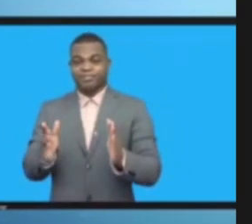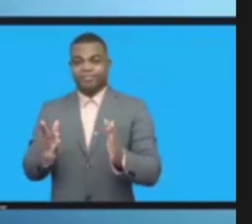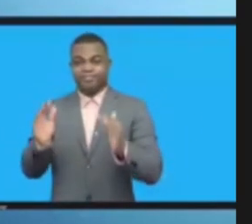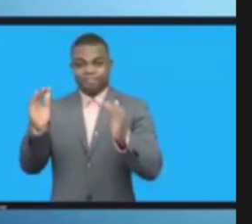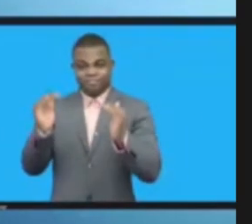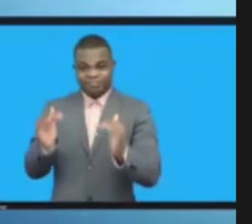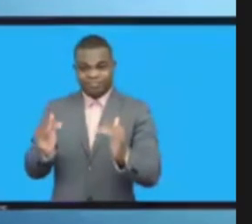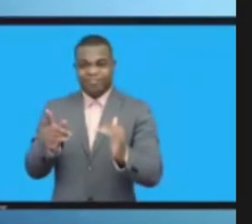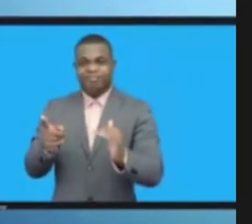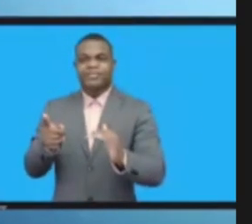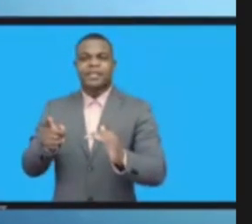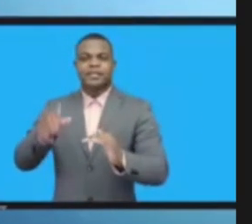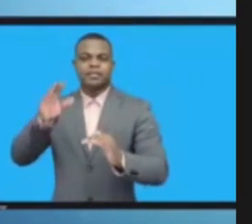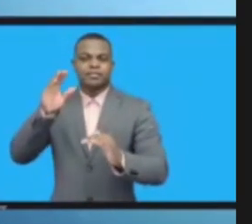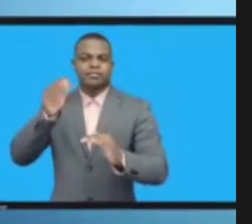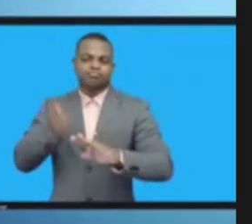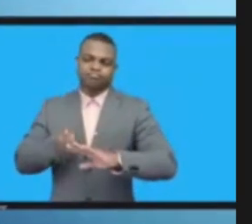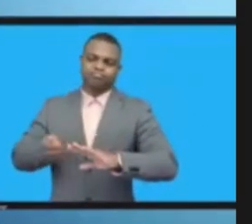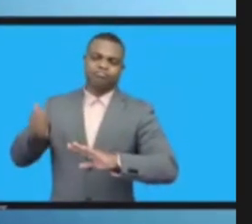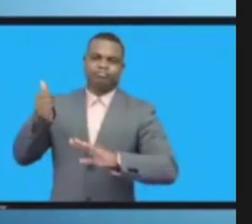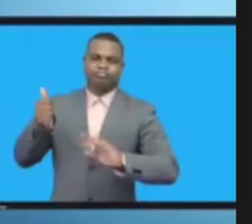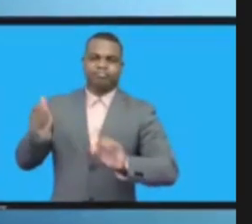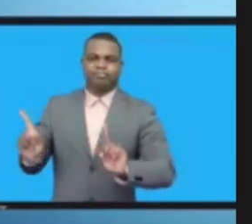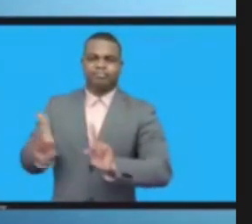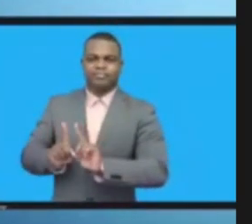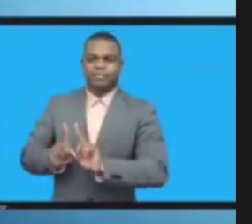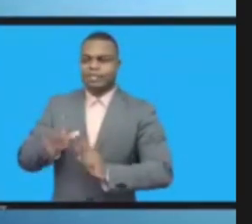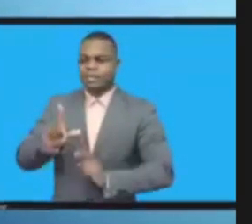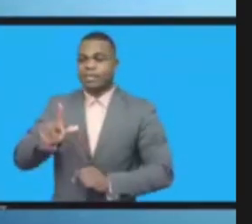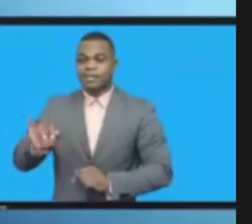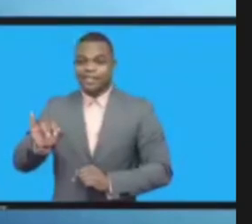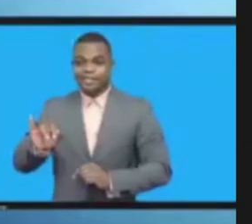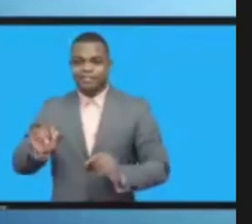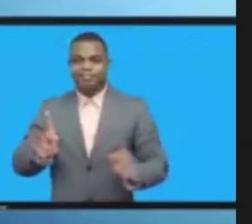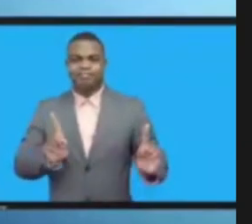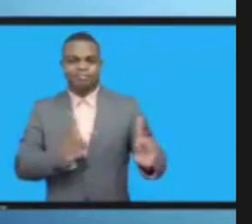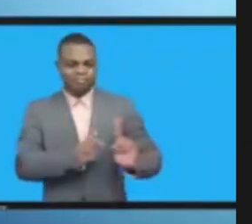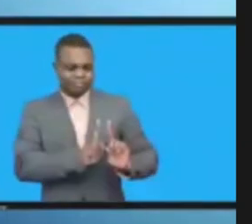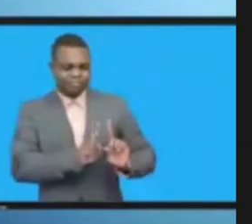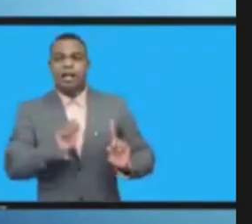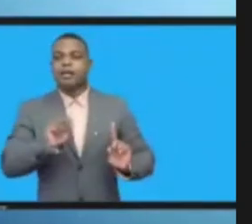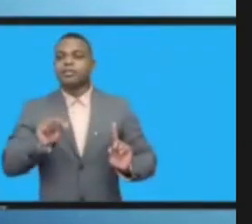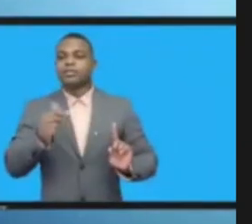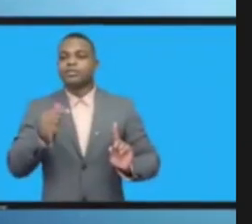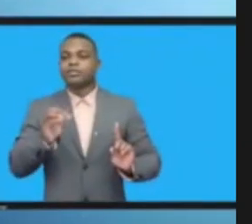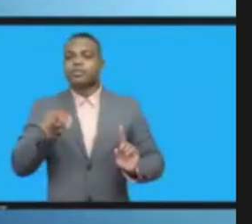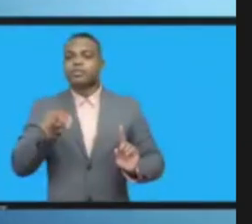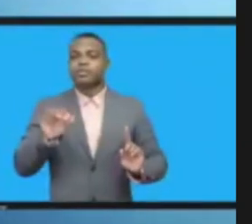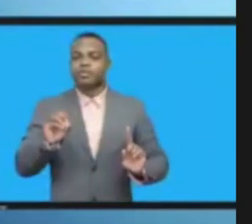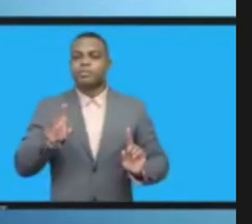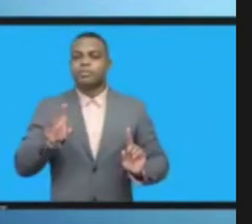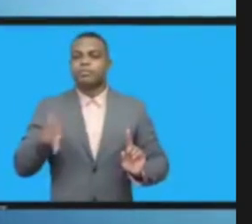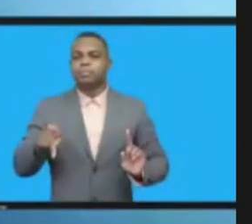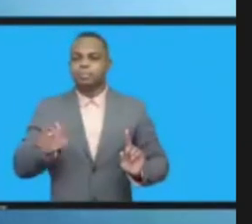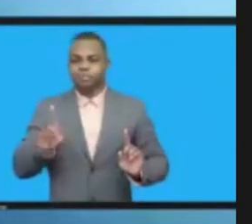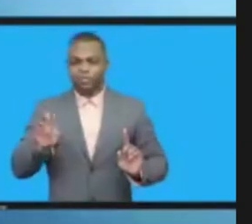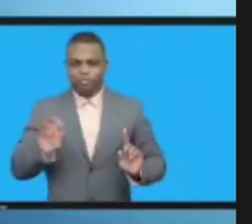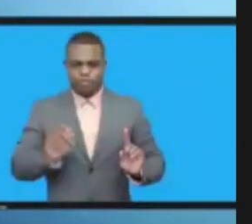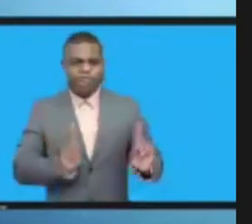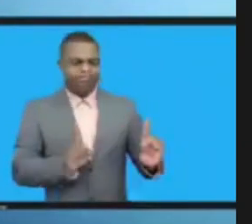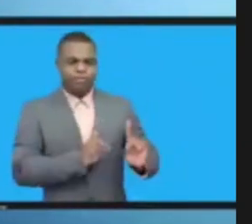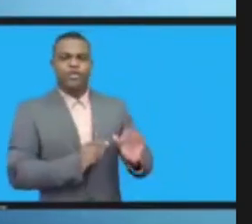Juin, ainsi que Monsieur Pedro pour une photo de groupe avant que son Excellence, Monsieur le Premier ministre, ne nous quitte.